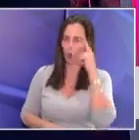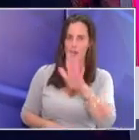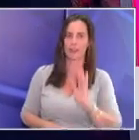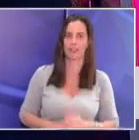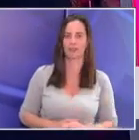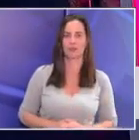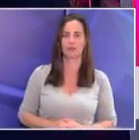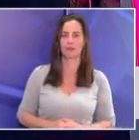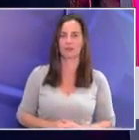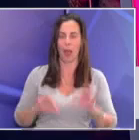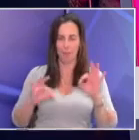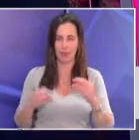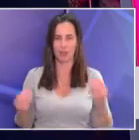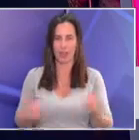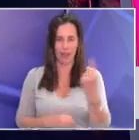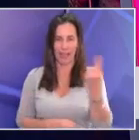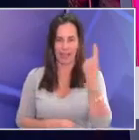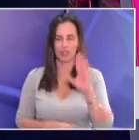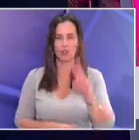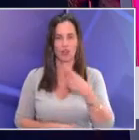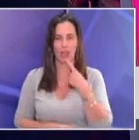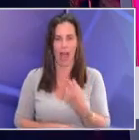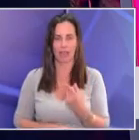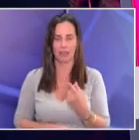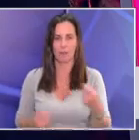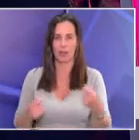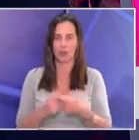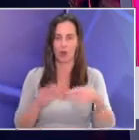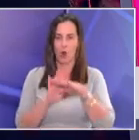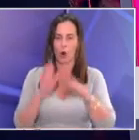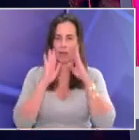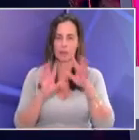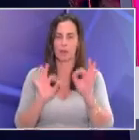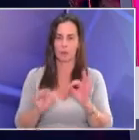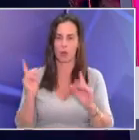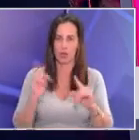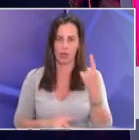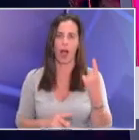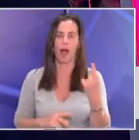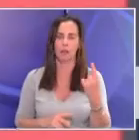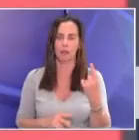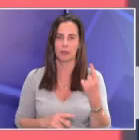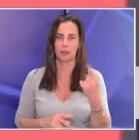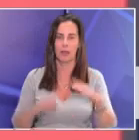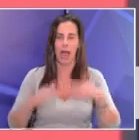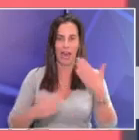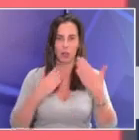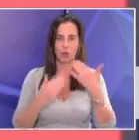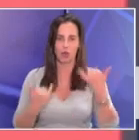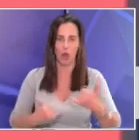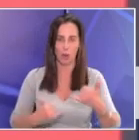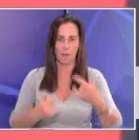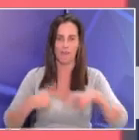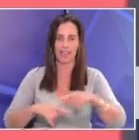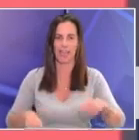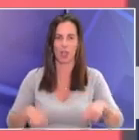חושבת עליי. האמת שהדבר היחיד שיש לי להגיד בהקשר של חוק הנאמנות, זה בעצם מה שקרה אחרי הדיון שהיה היום